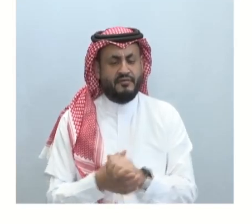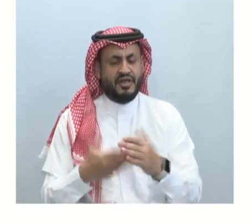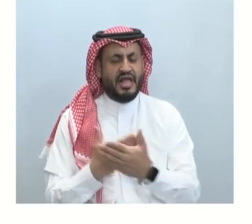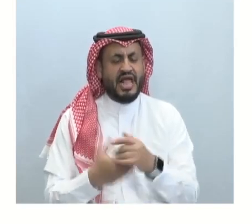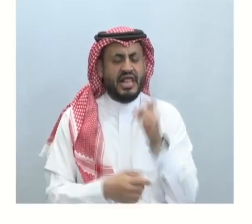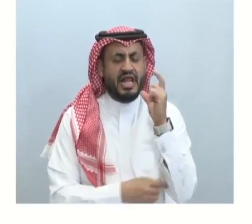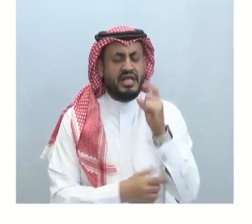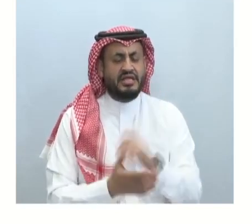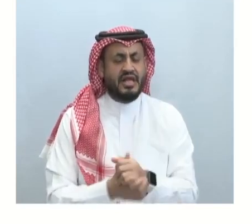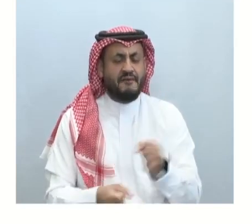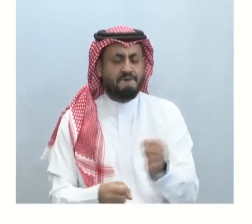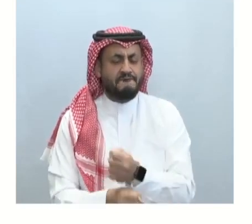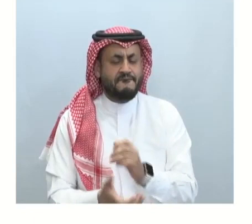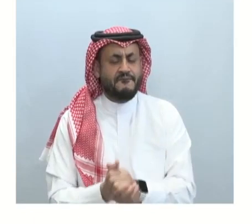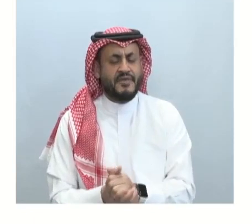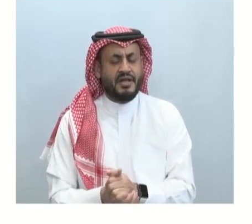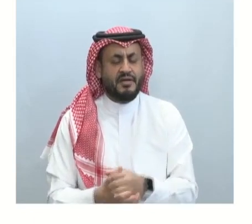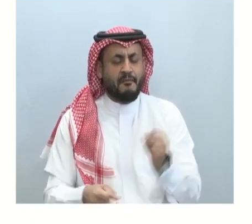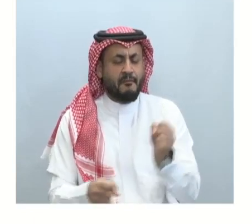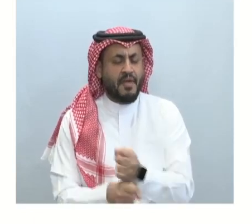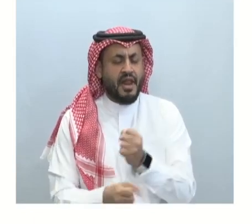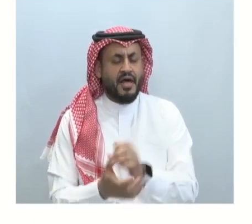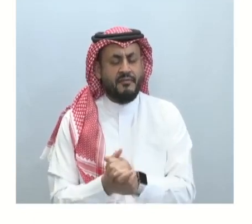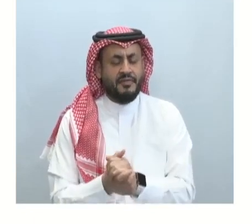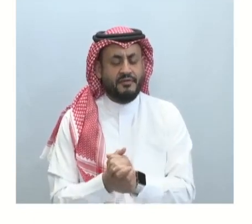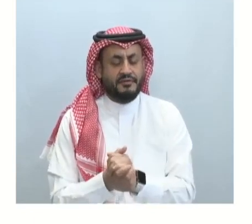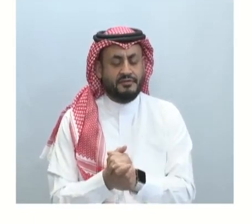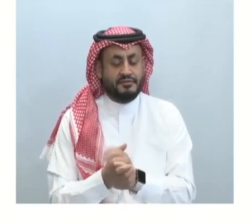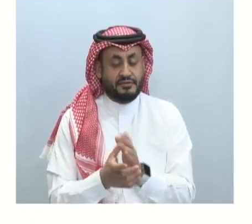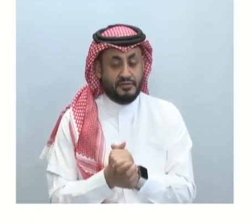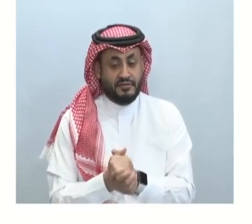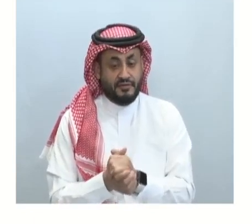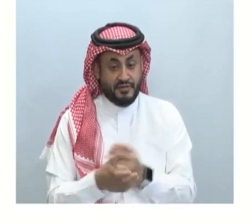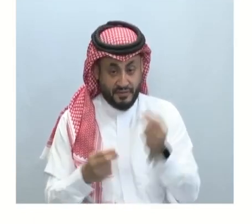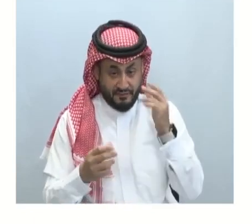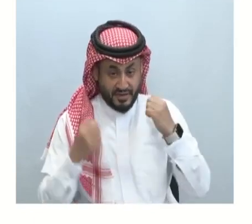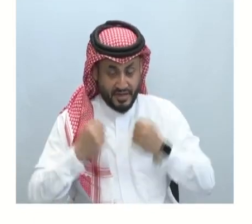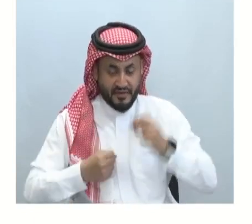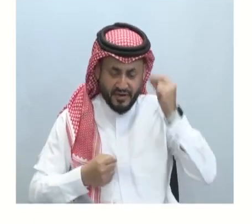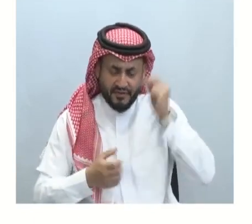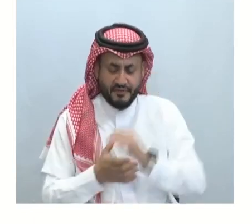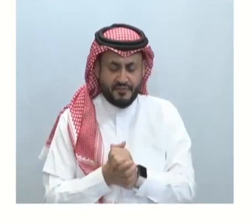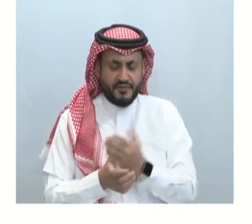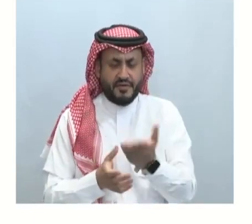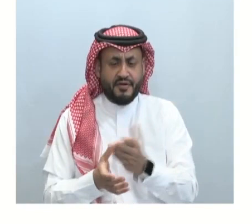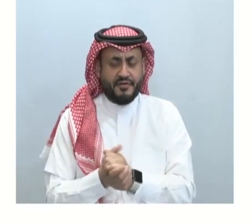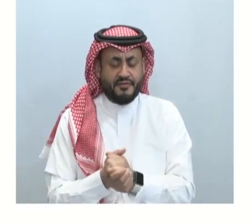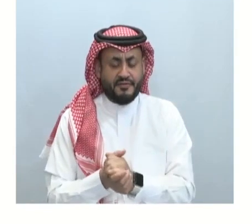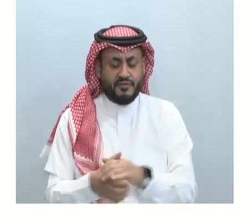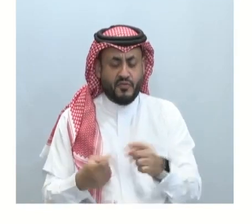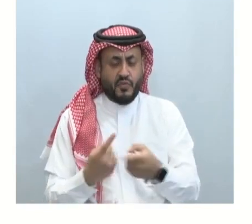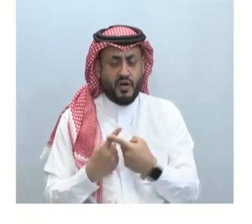المهني قلنا يتوقع من الطلبه بعد نهايه الوحده ان يكونوا قادرين على